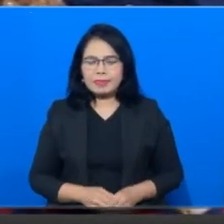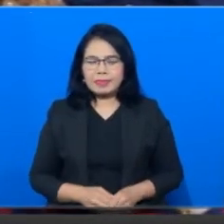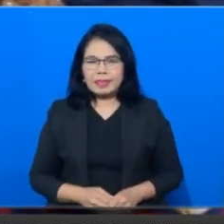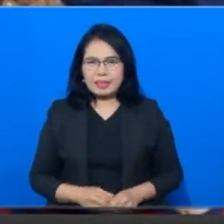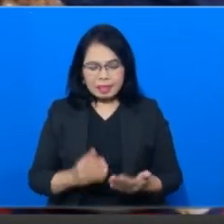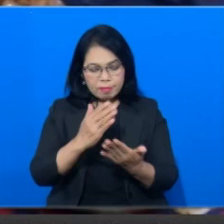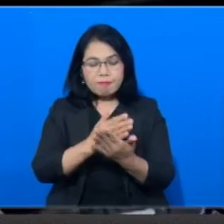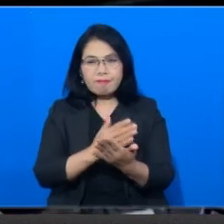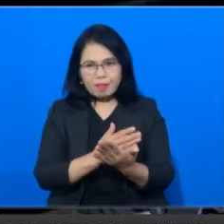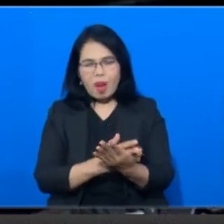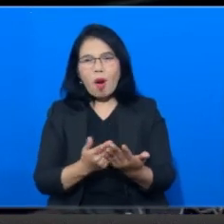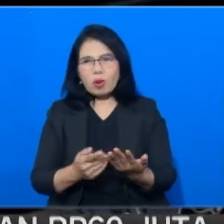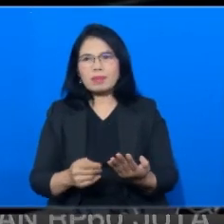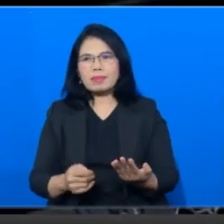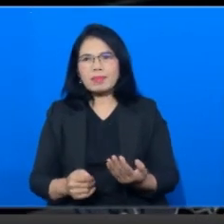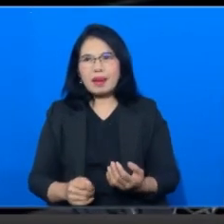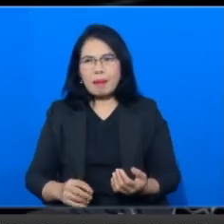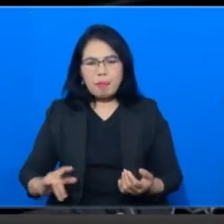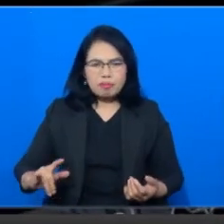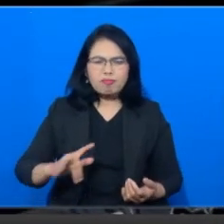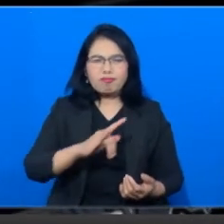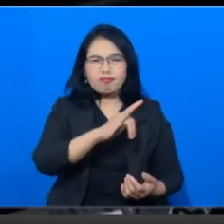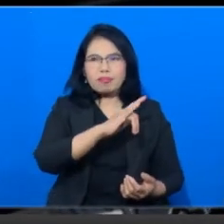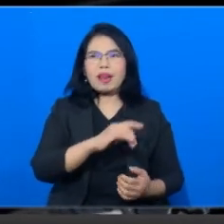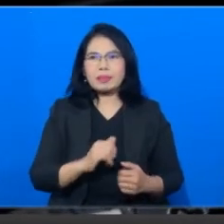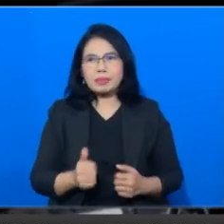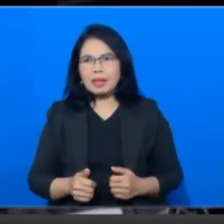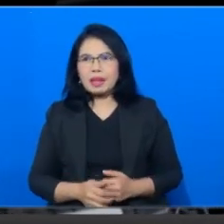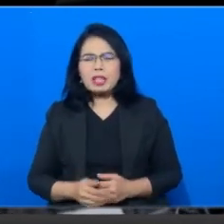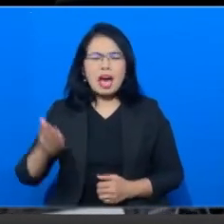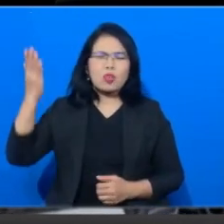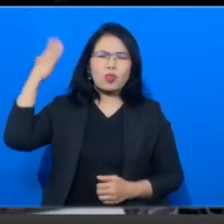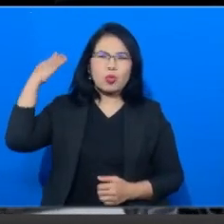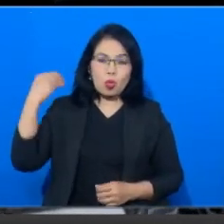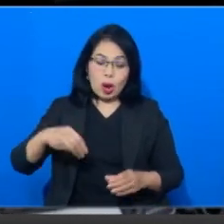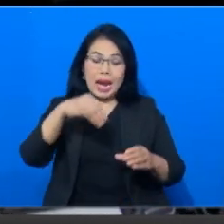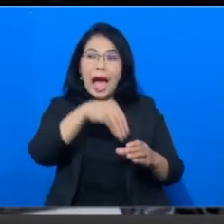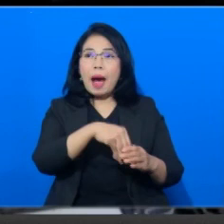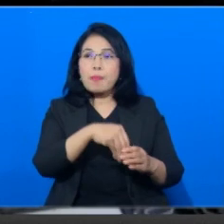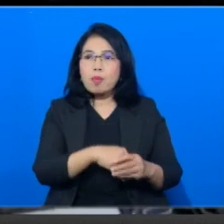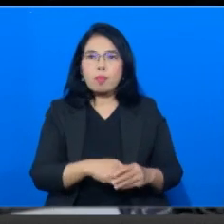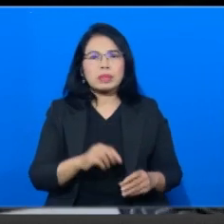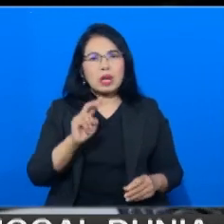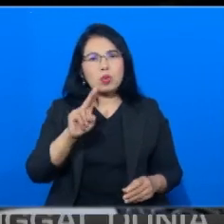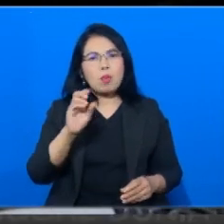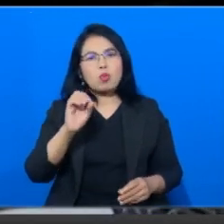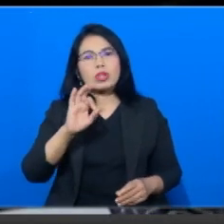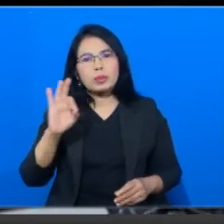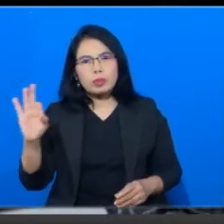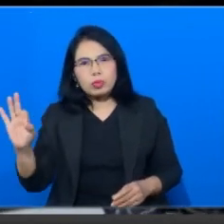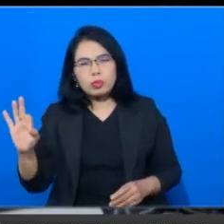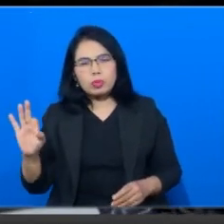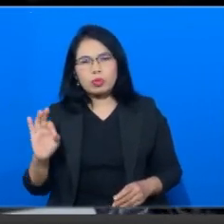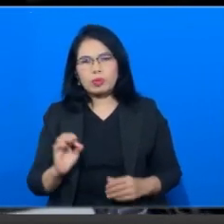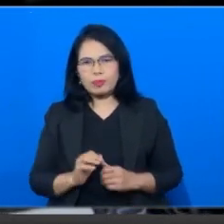Juanda. Saya ini mulai dulu nabung uang 20 ribu dapat